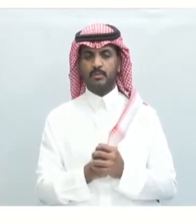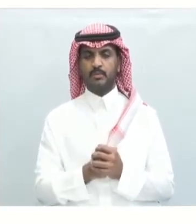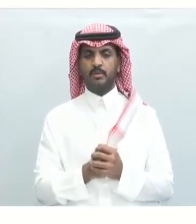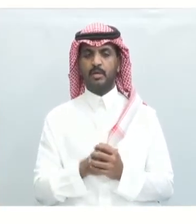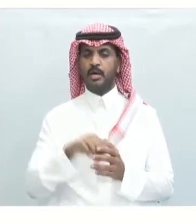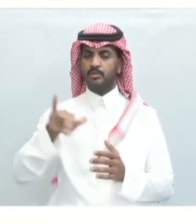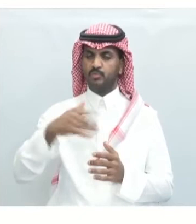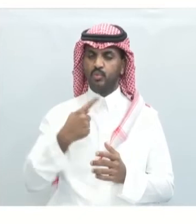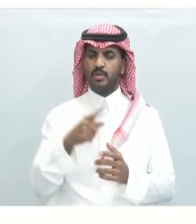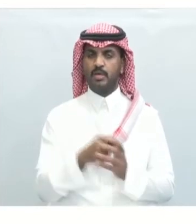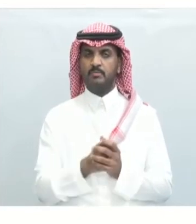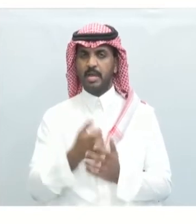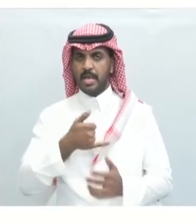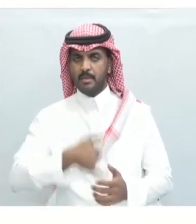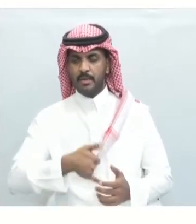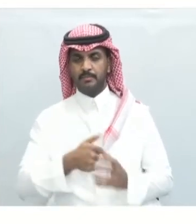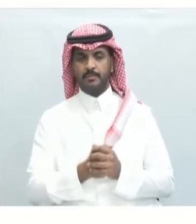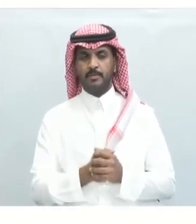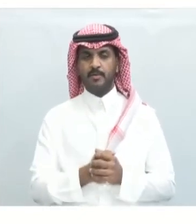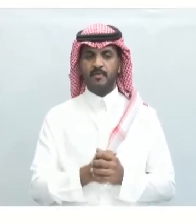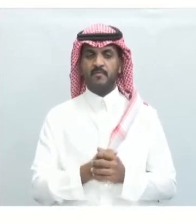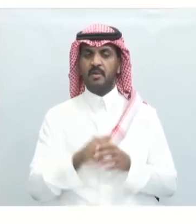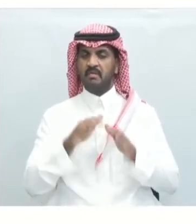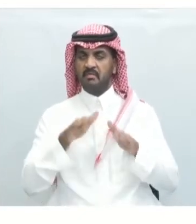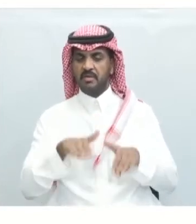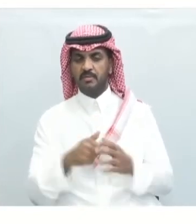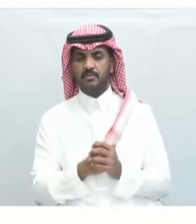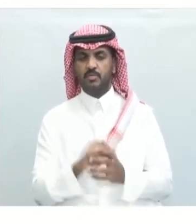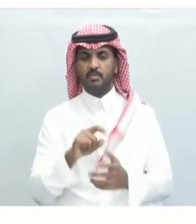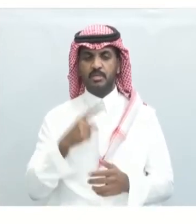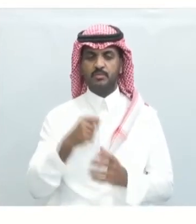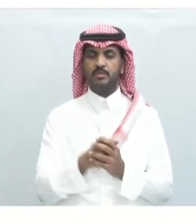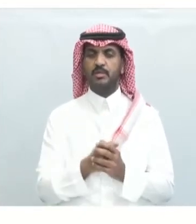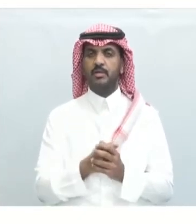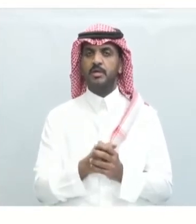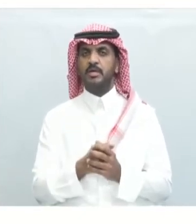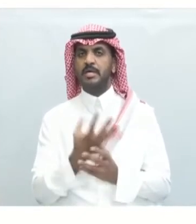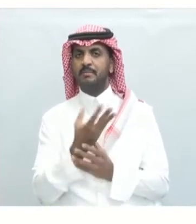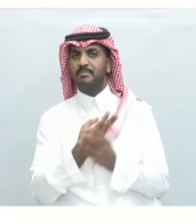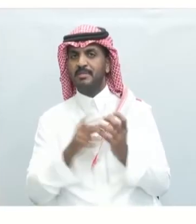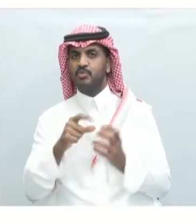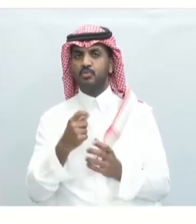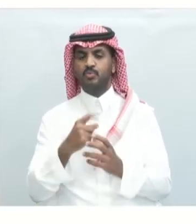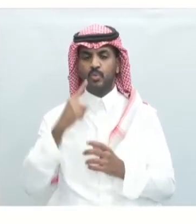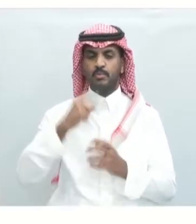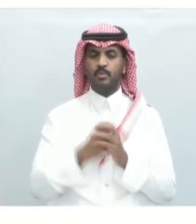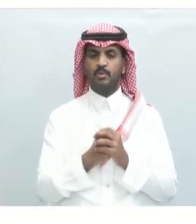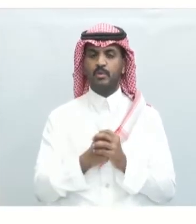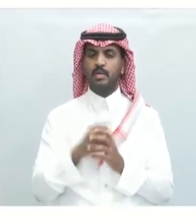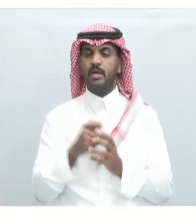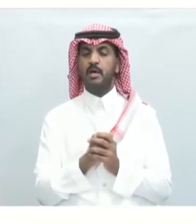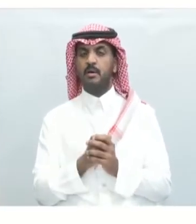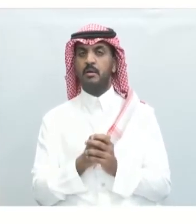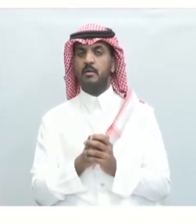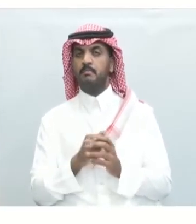قدمت انا واخي من اليمن فمكثنا حينا وما نحسب ابن مسعود وامه الا من